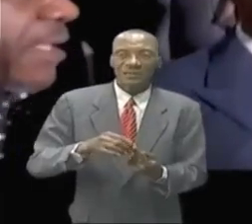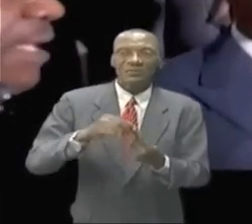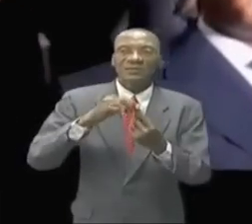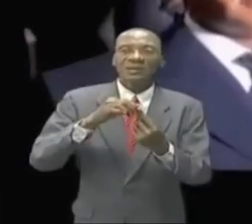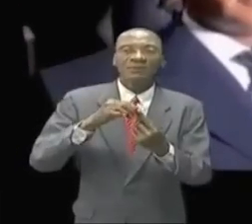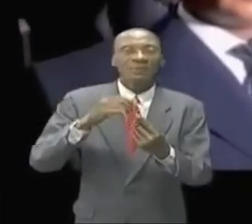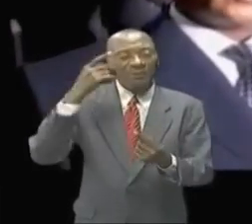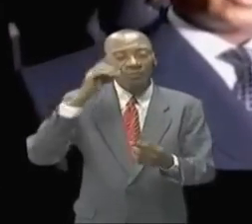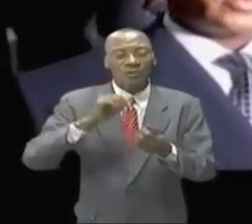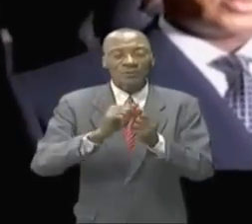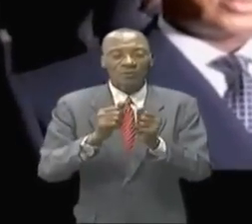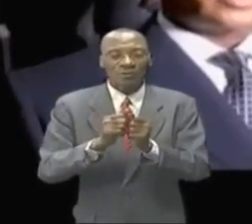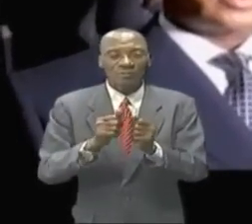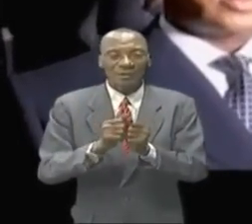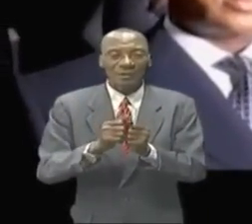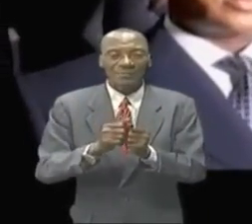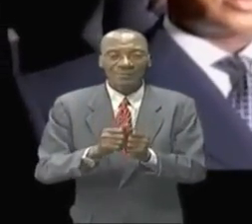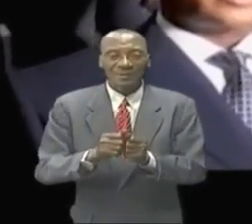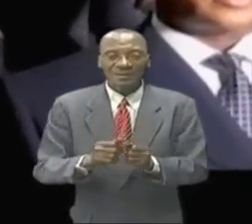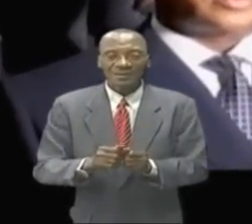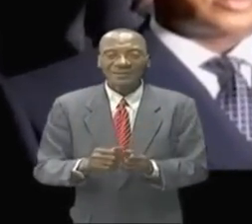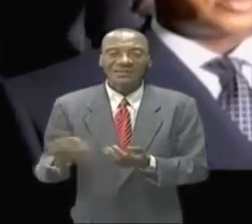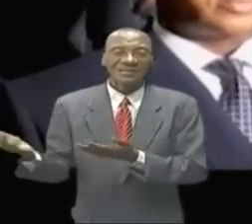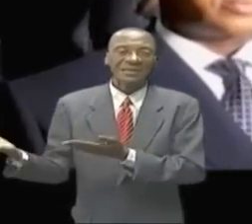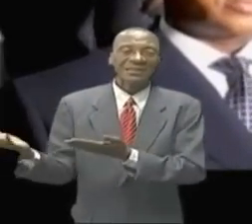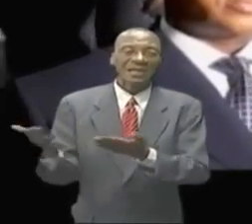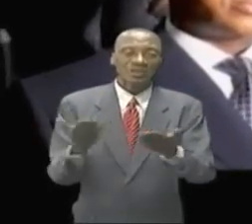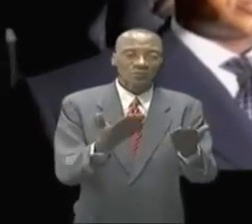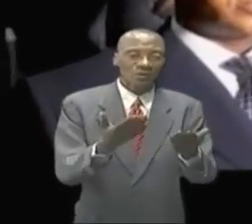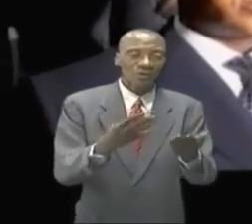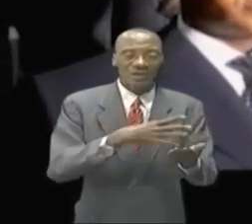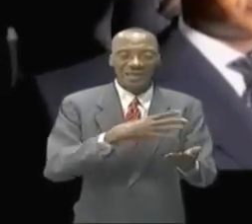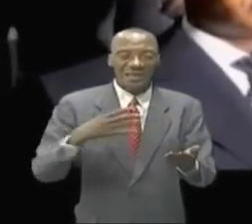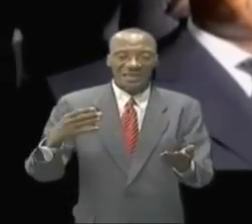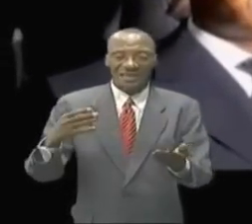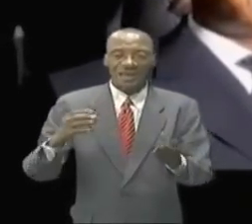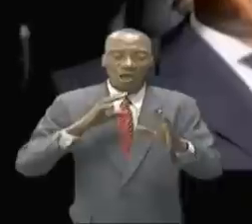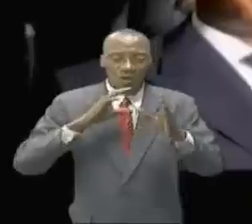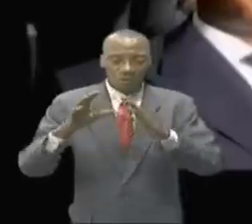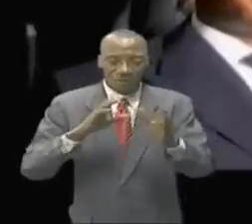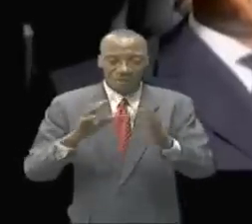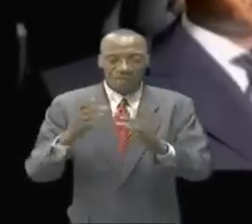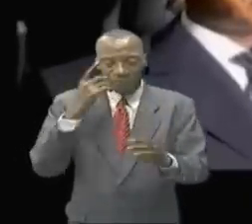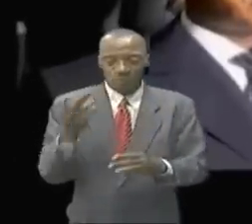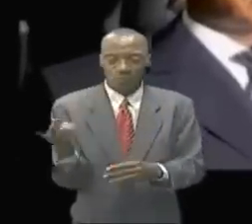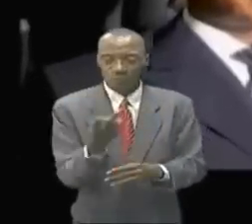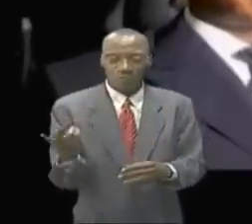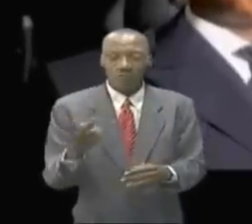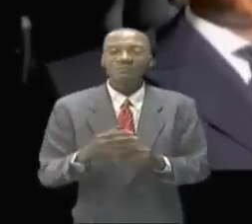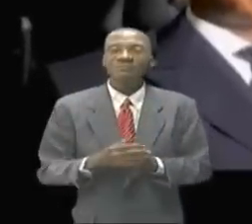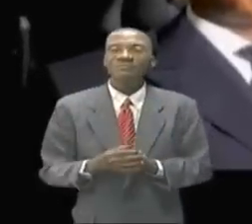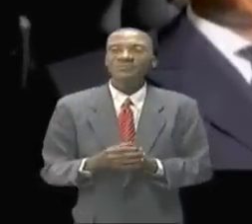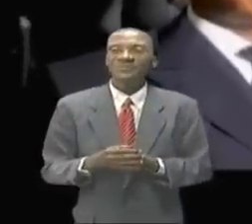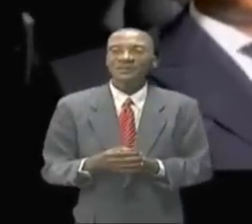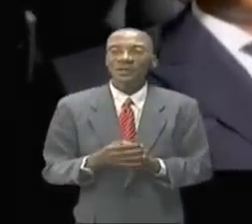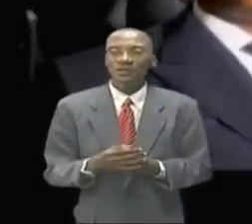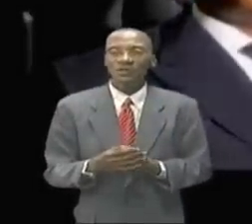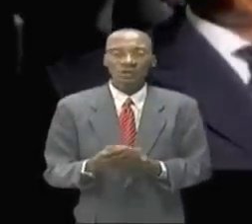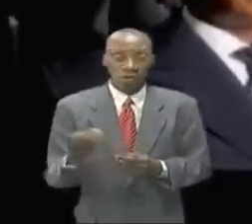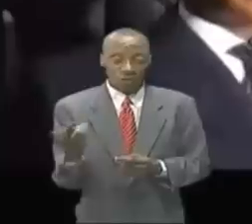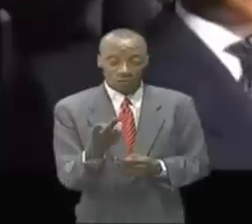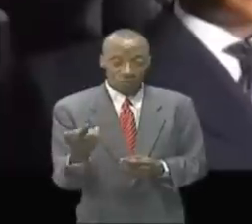le secteur des transports, voies de communication et de désenclavement. Et nous considérons ce secteur comme étant l'épine dorsale